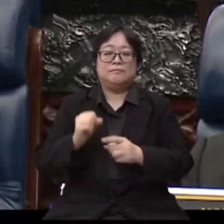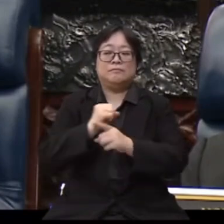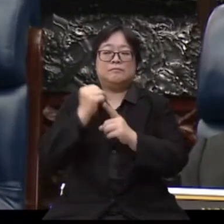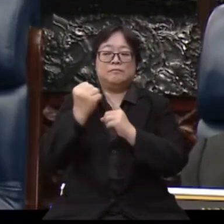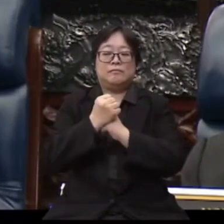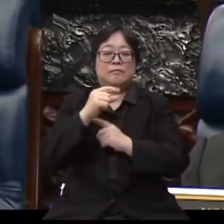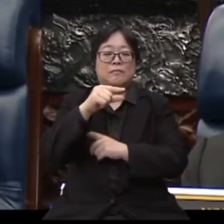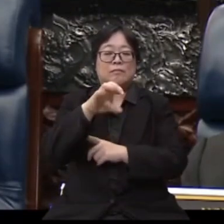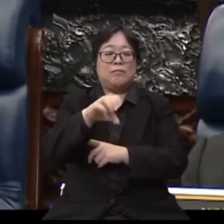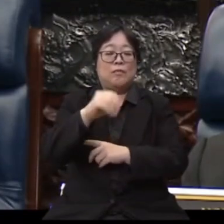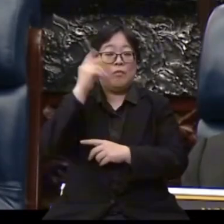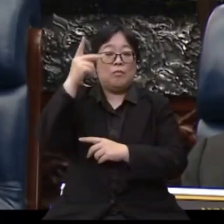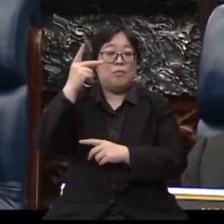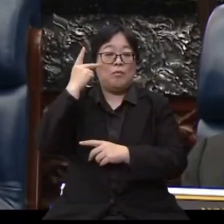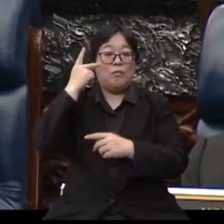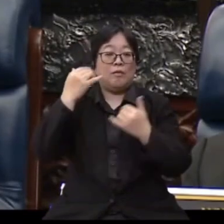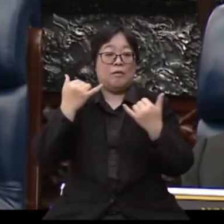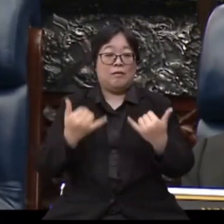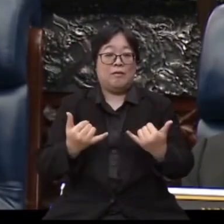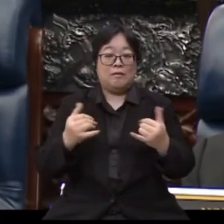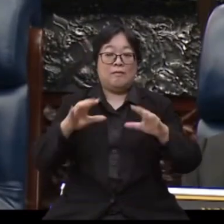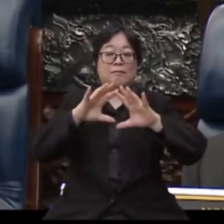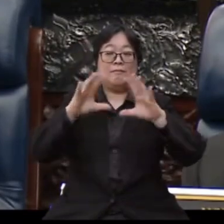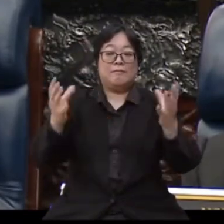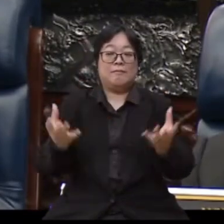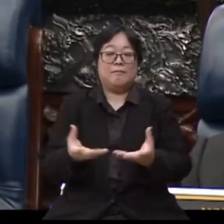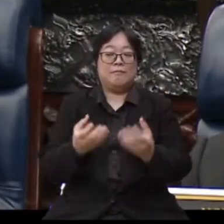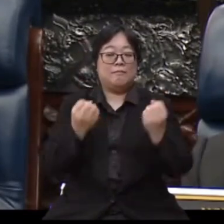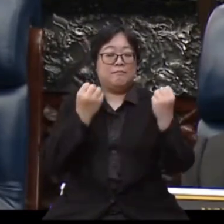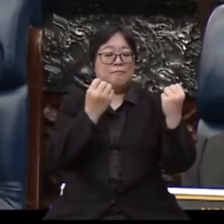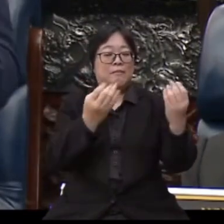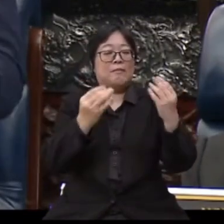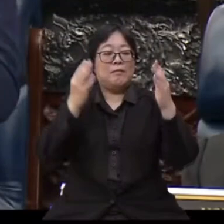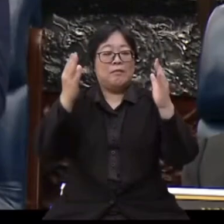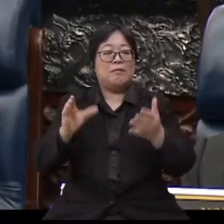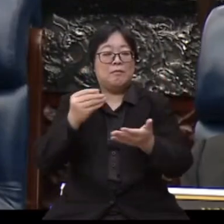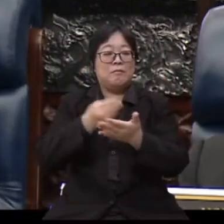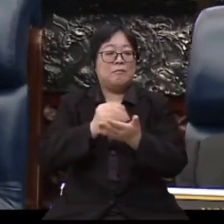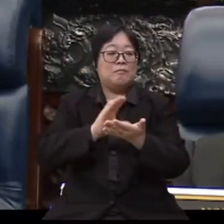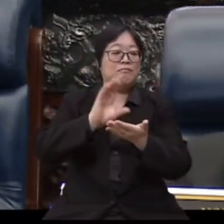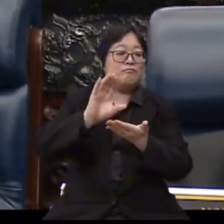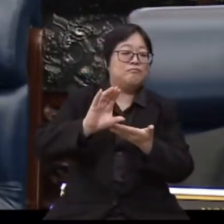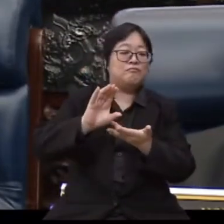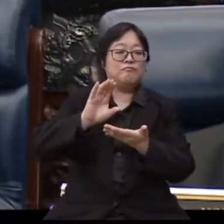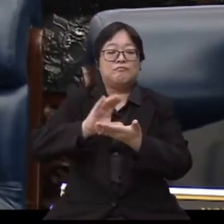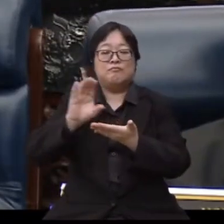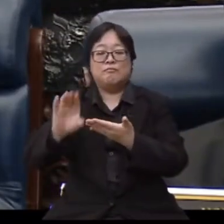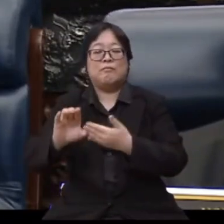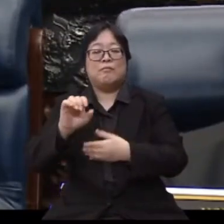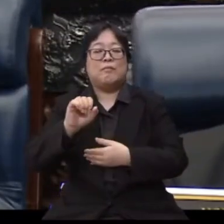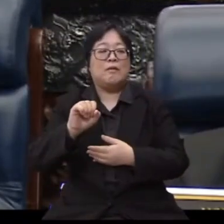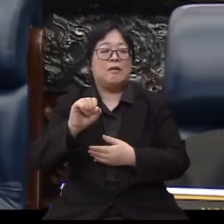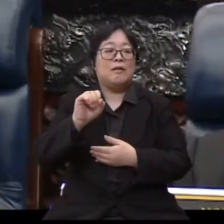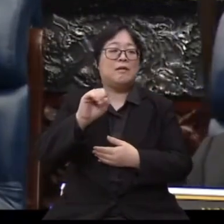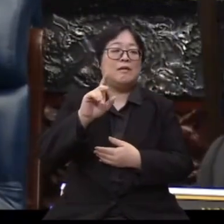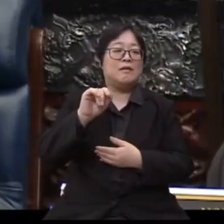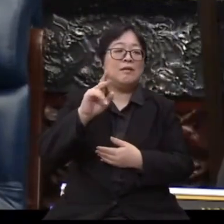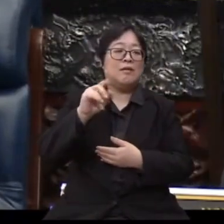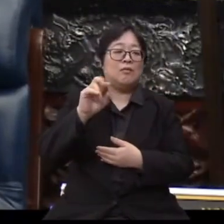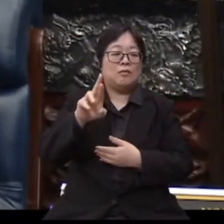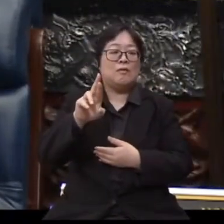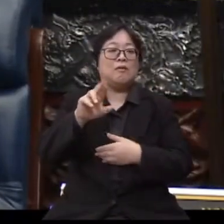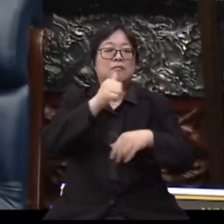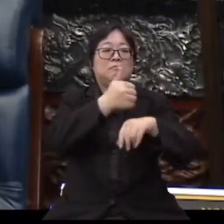keadaan geopolitik yang sedang berlaku di dunia, banyak pelabur-pelabur dan pemain industri yang